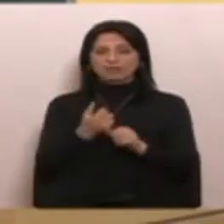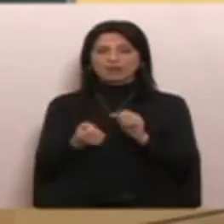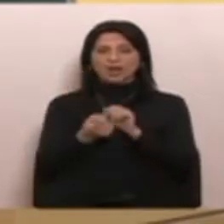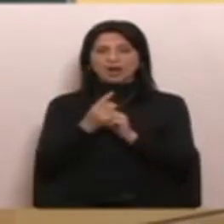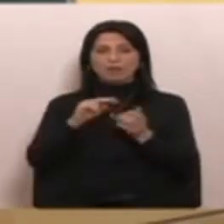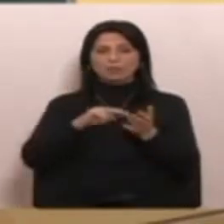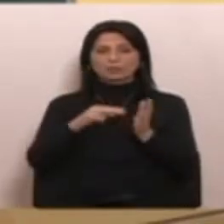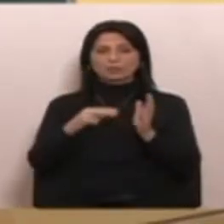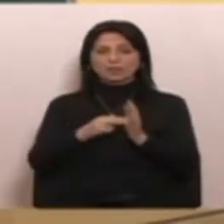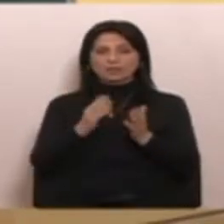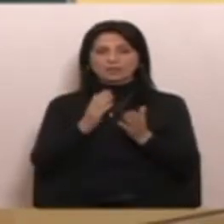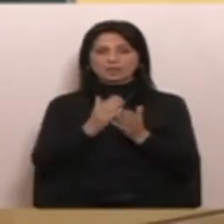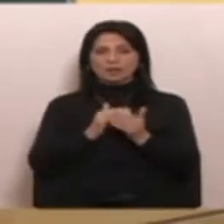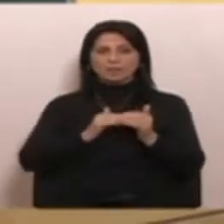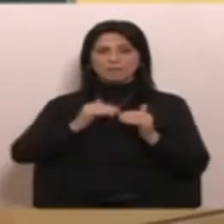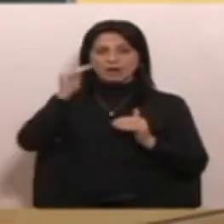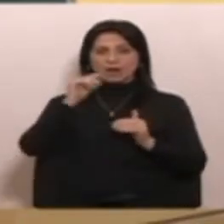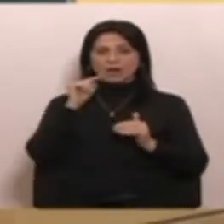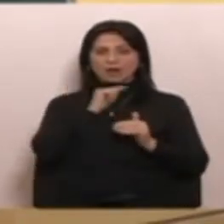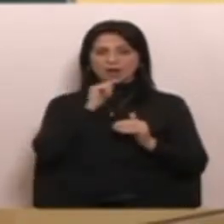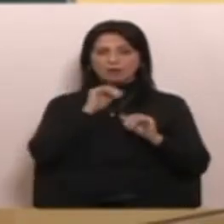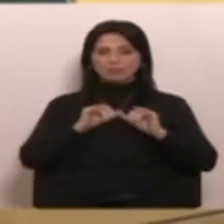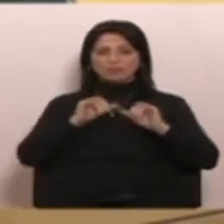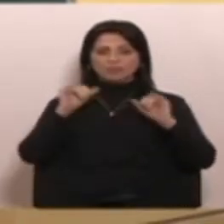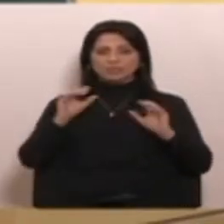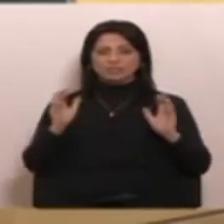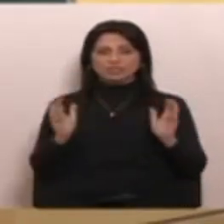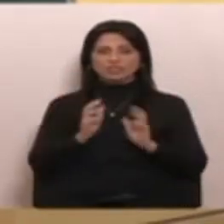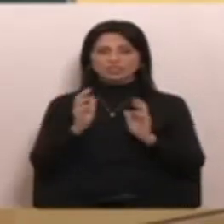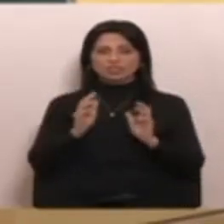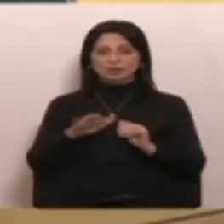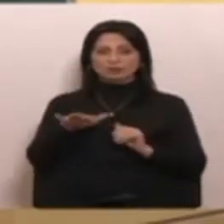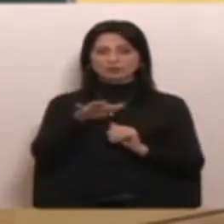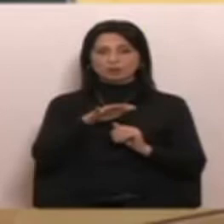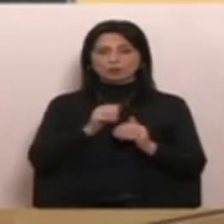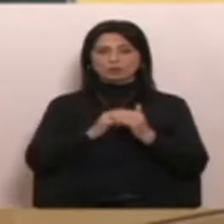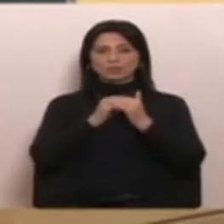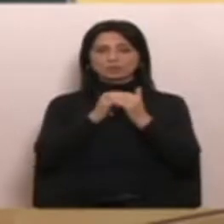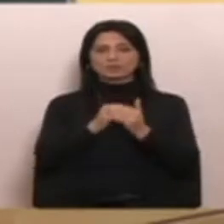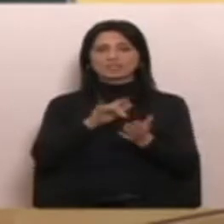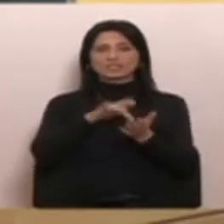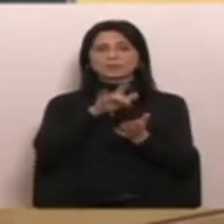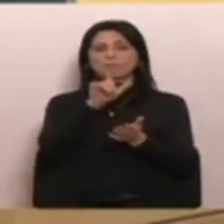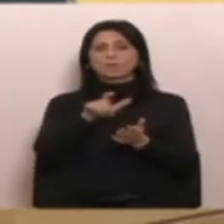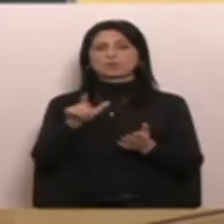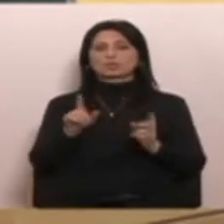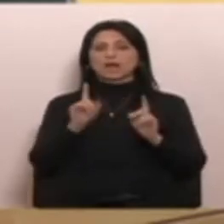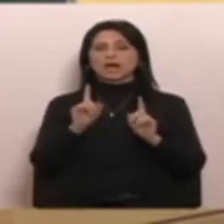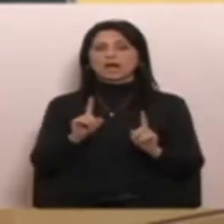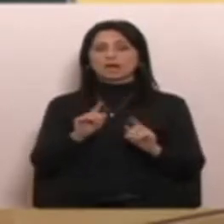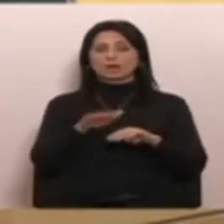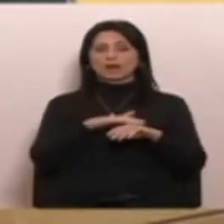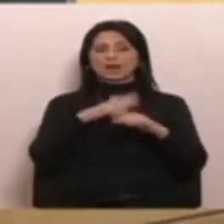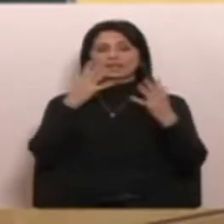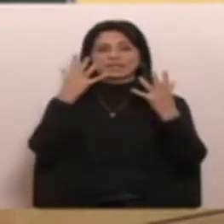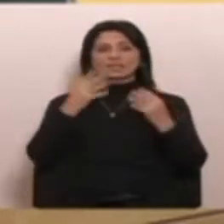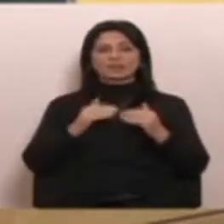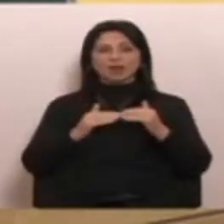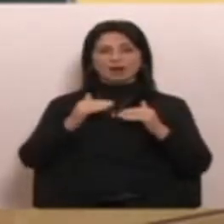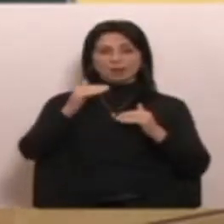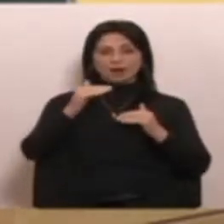ამოცანებია მაღალი ეკონომიკური ზრდის შენარჩუნების ფონზე მივახციოთ მოსახლეობის კეთილდღეობის